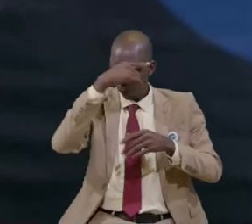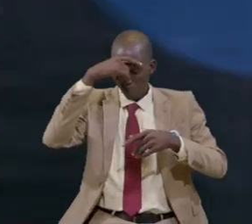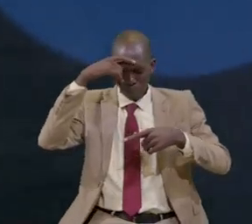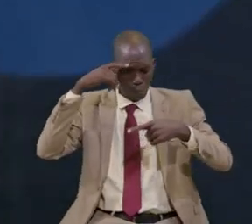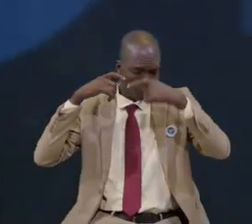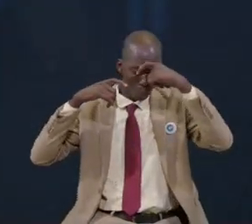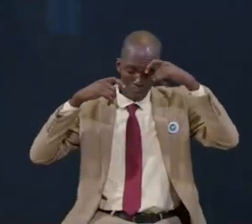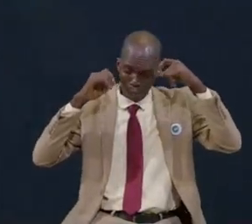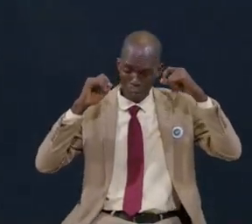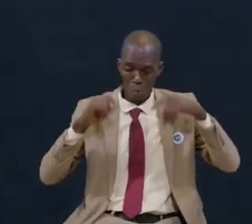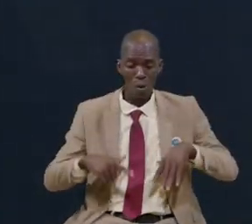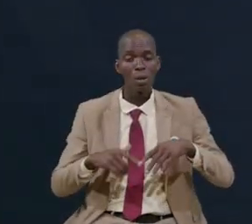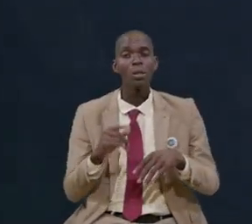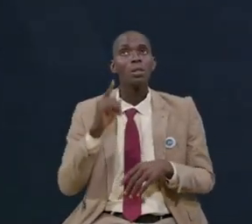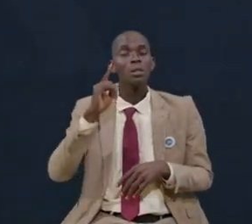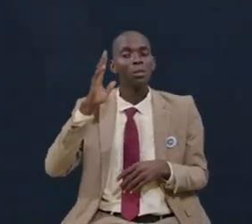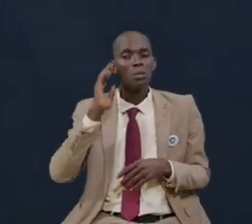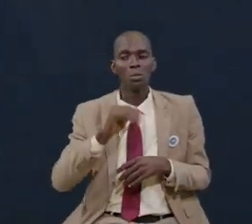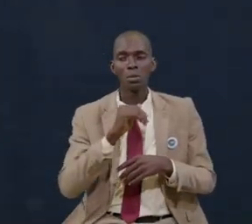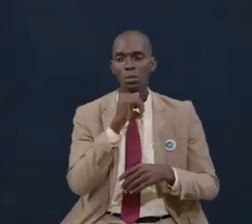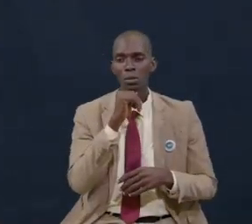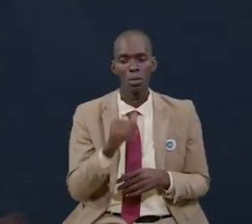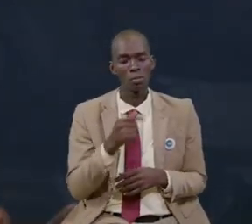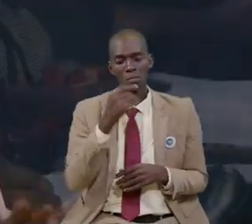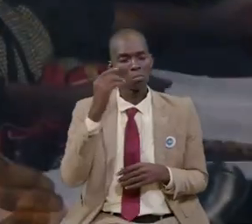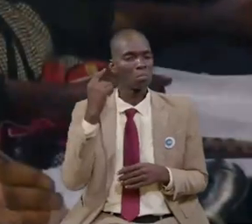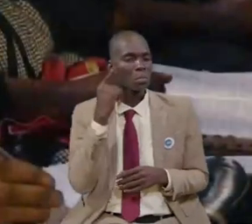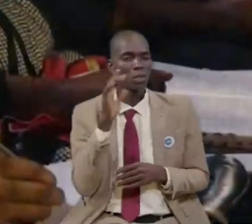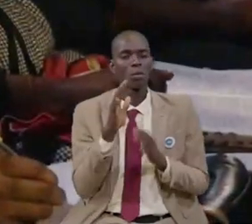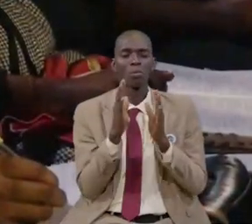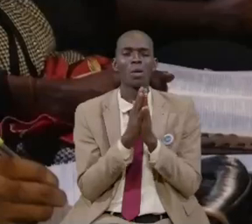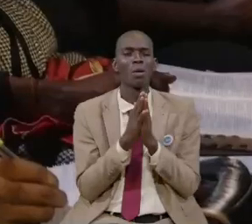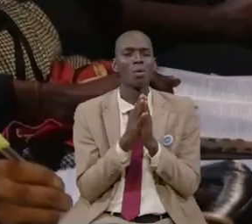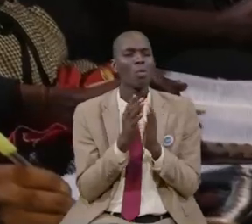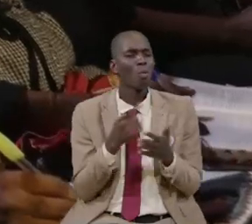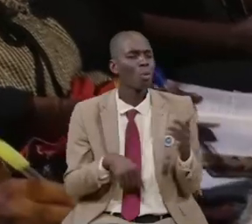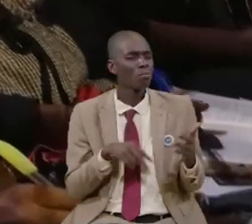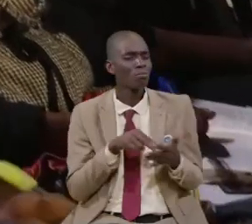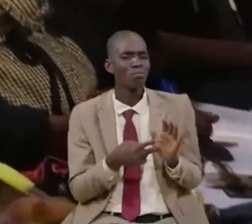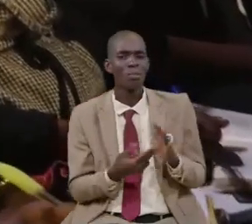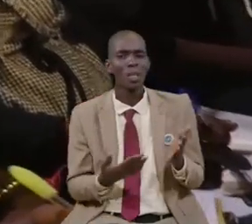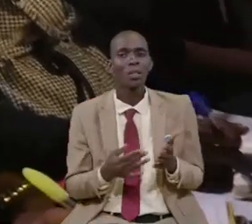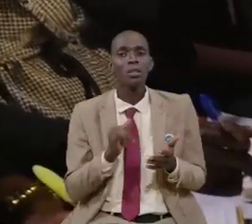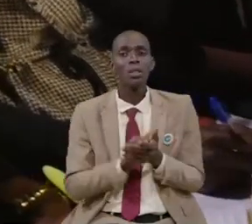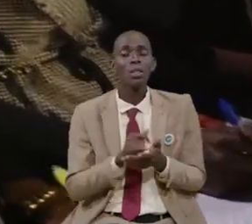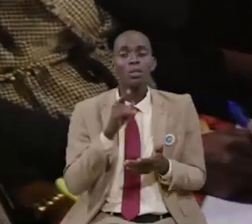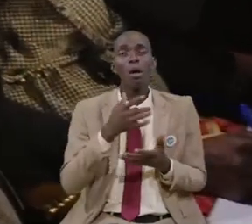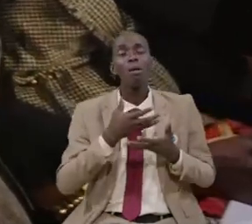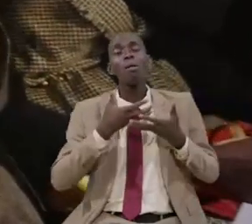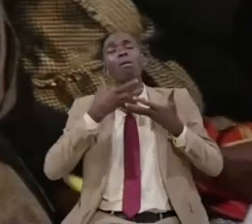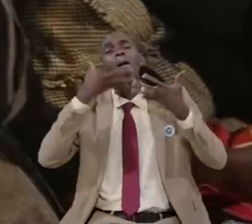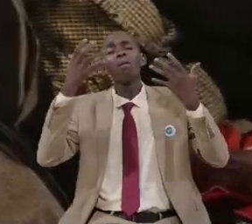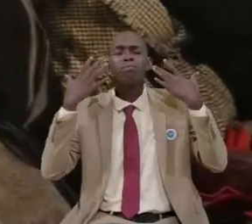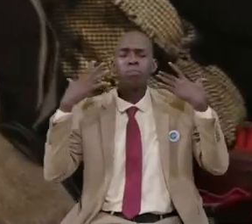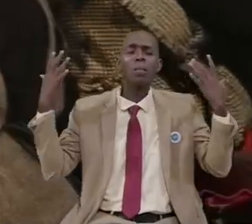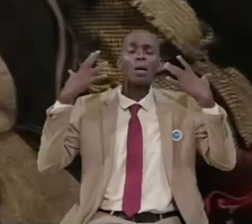pas entendre, nous apprenons une leçon là-bas. Ce n'est pas le cri qui fait exaucer la prière.